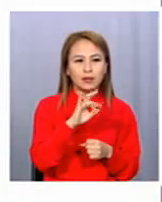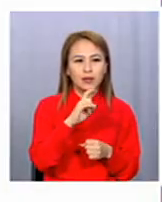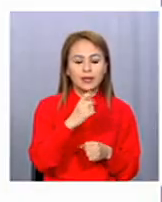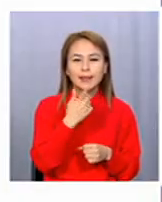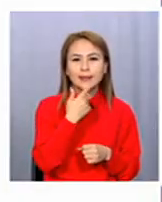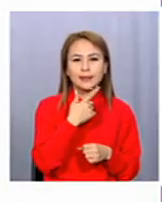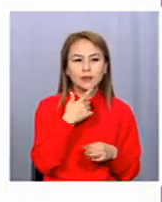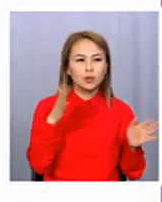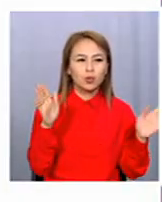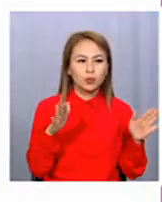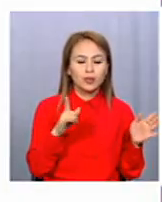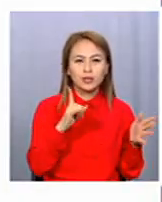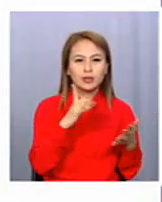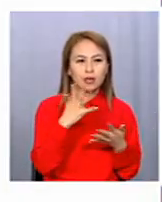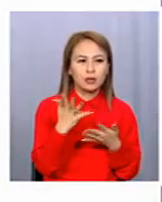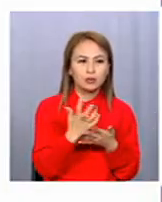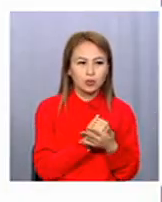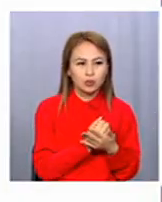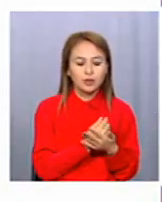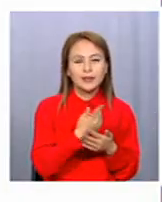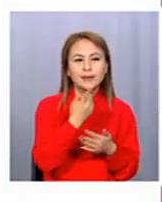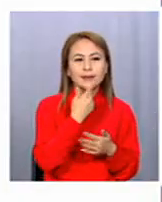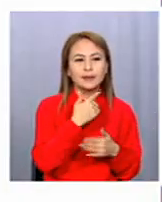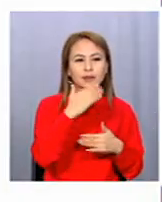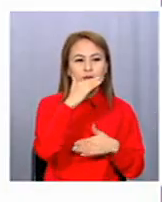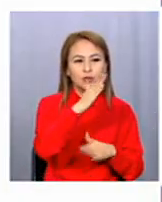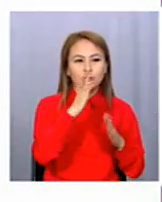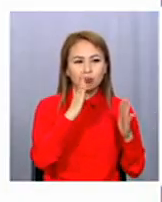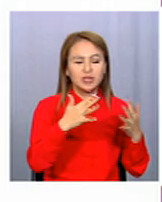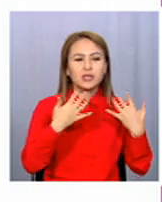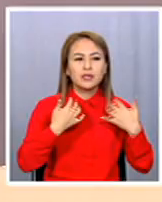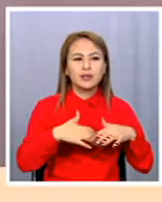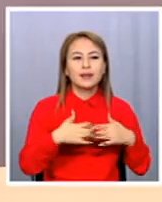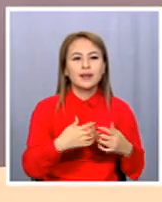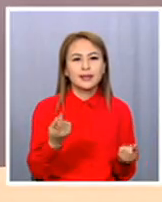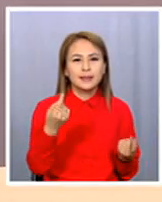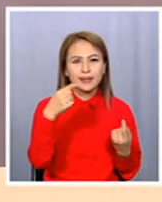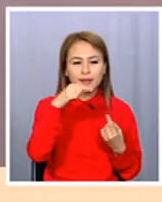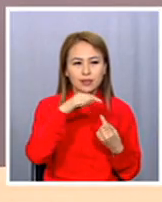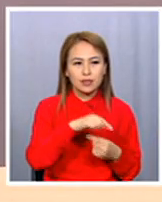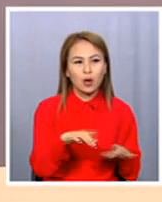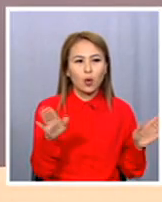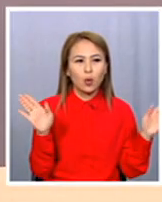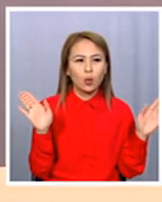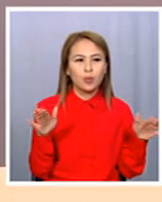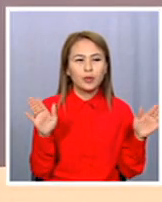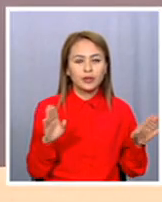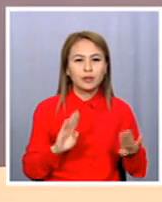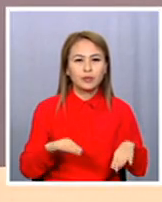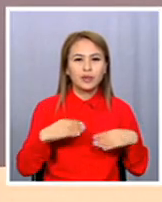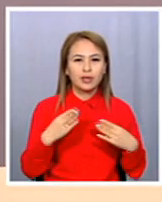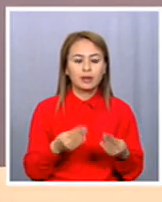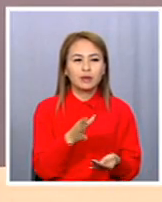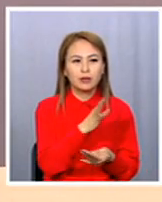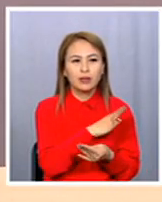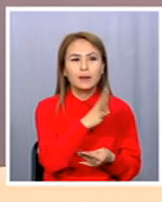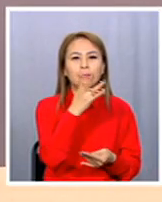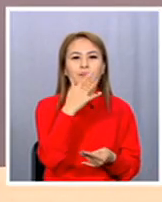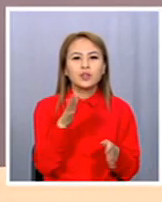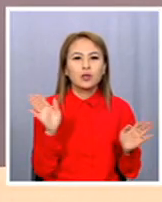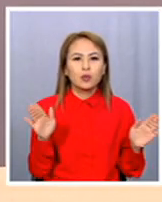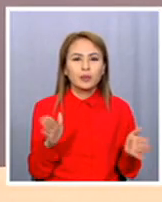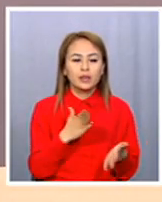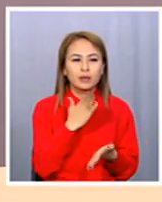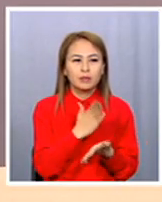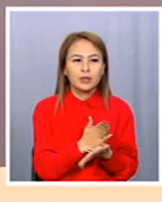санын анықтау үшін қызыл тік төртбұрыштар санына сәйкес келетін көбелектер берілген. Неше көбелек бар? Бірге